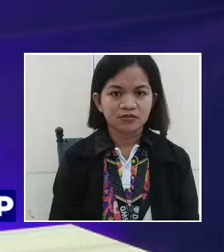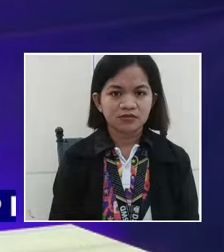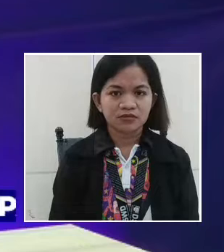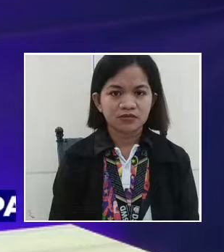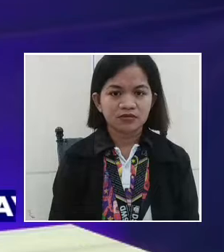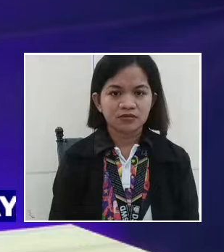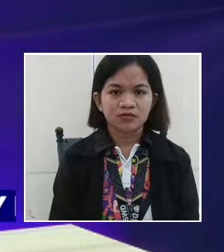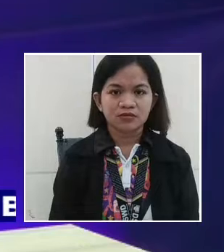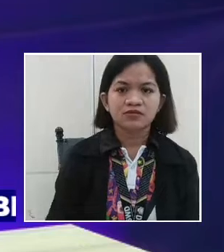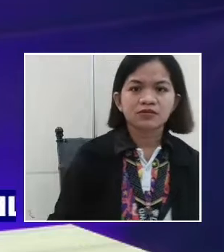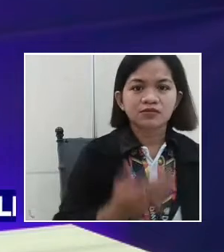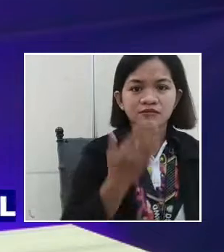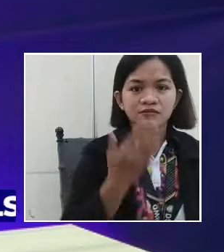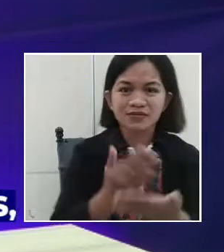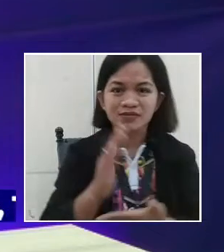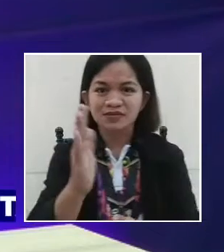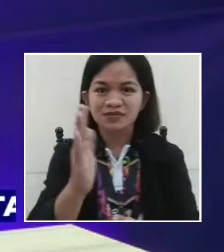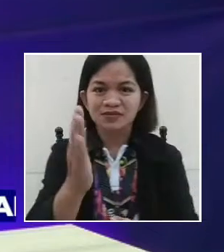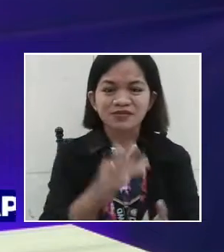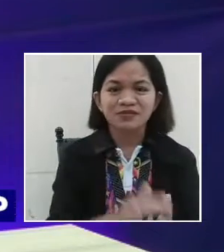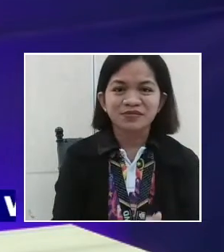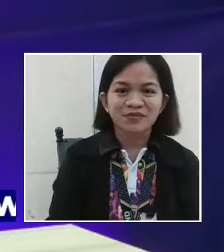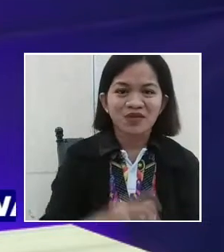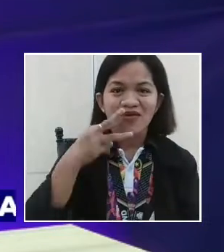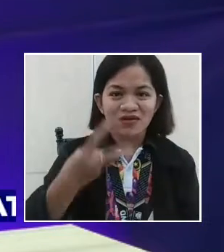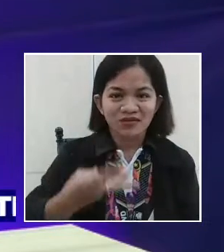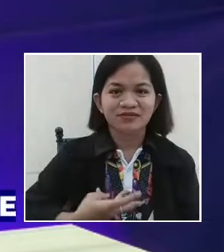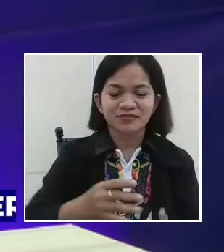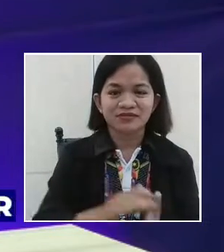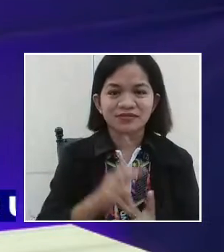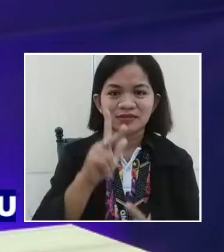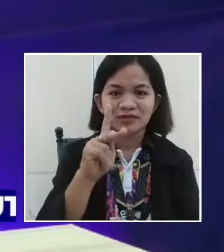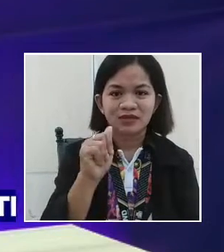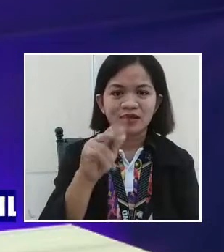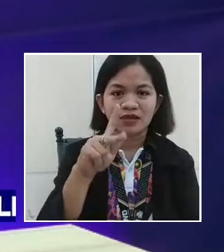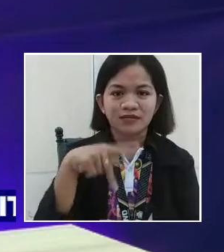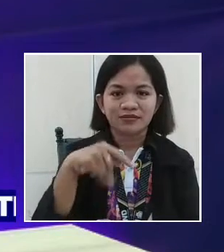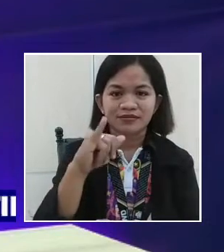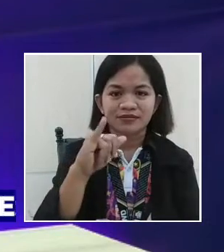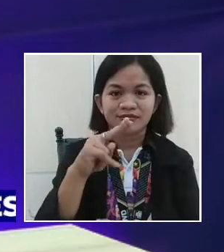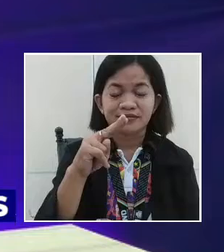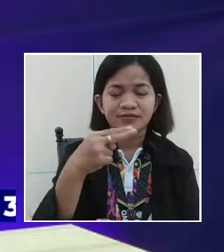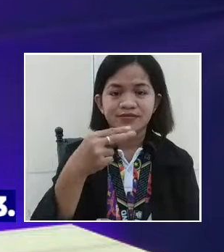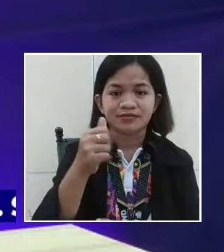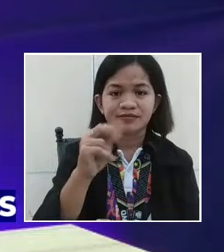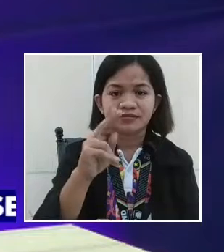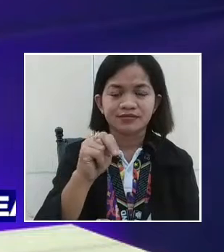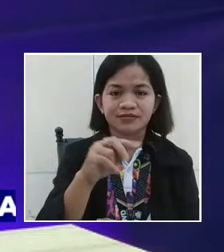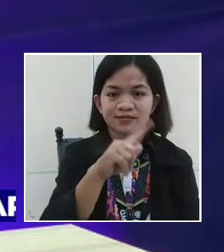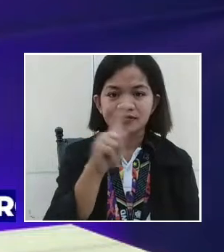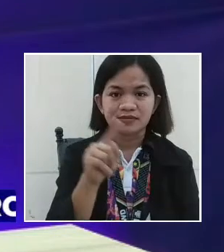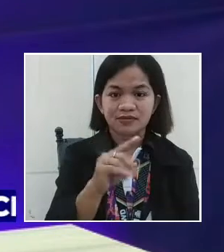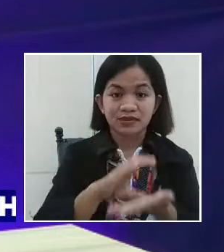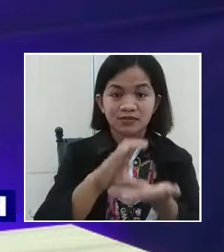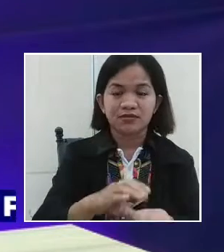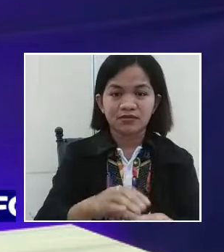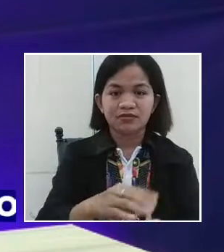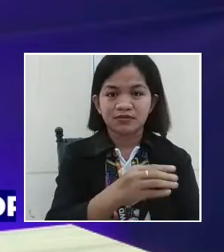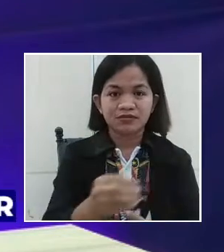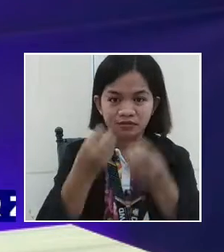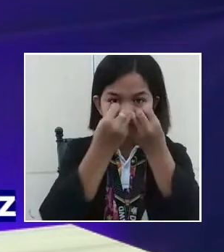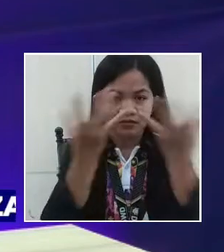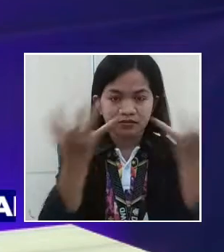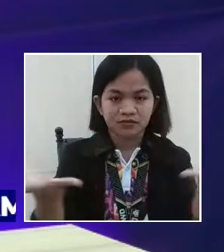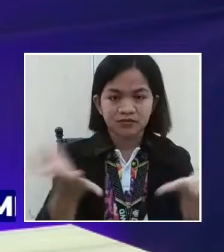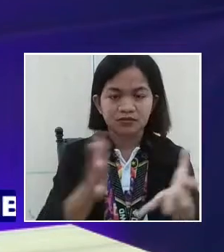Buenos dias, Zamboanga. Welcome sa Kapihan na Zamboanga sa SM City Mindoro. Hatid sa inyo ng Philippine Information Agency, Mindanao Communicators